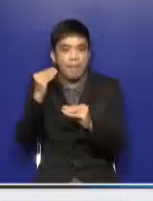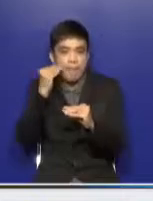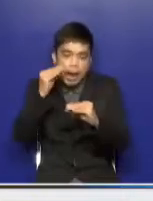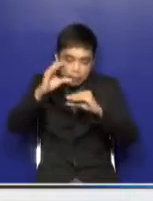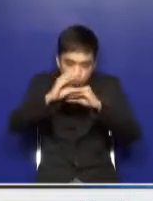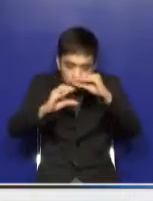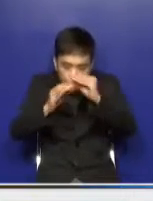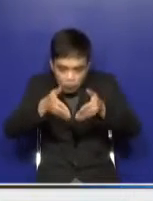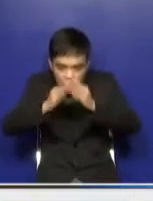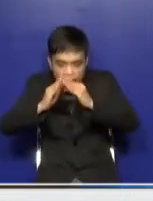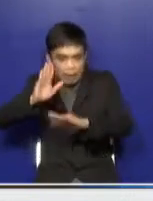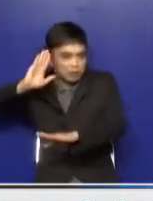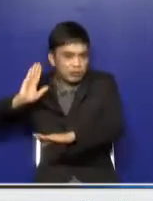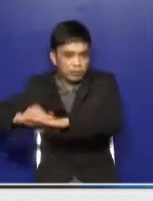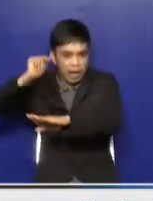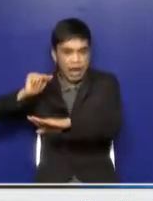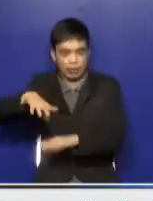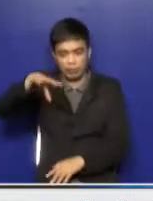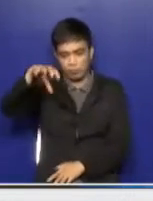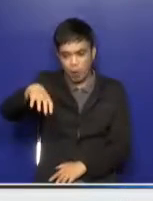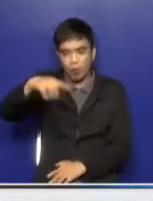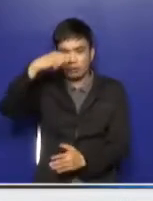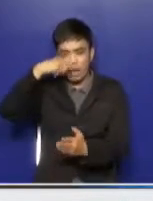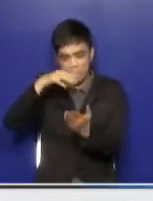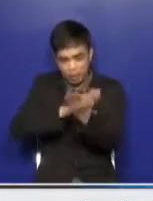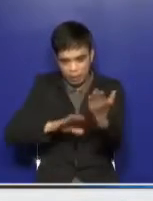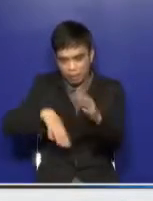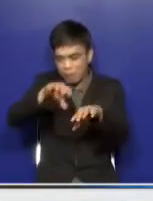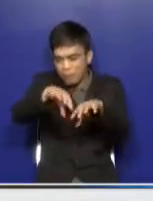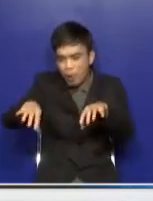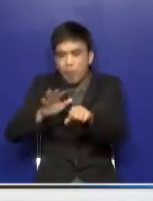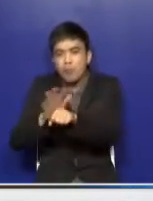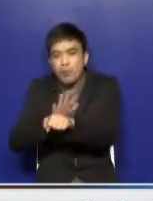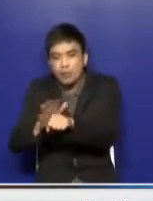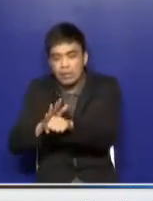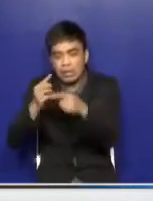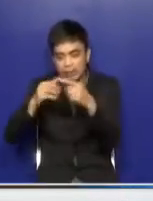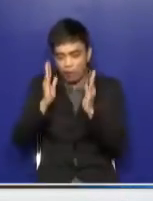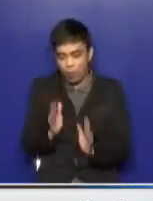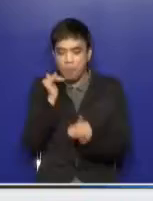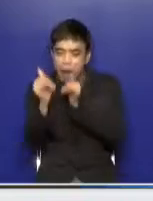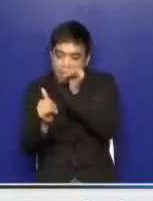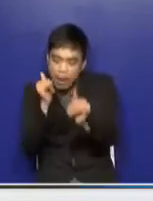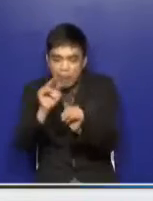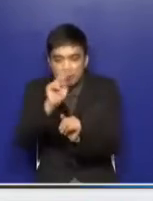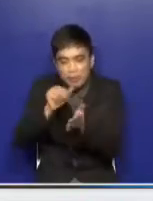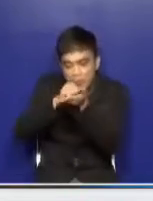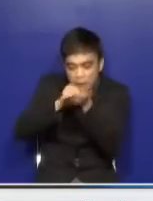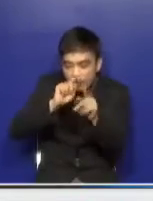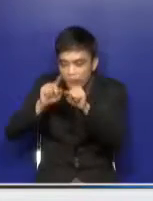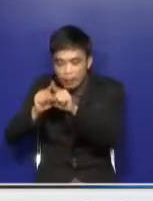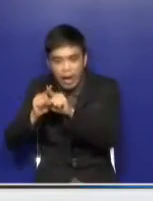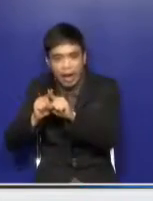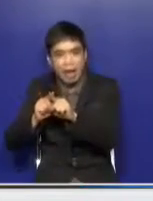ใหญ่อยู่แค่ไม่กี่จังหวัดของประเทศไทยแต่คนใช้บริการมากมายมหาศาลแบบ